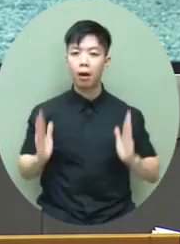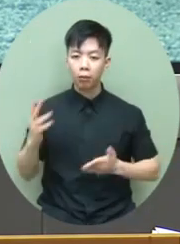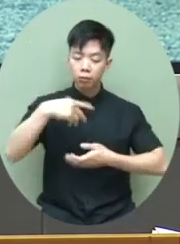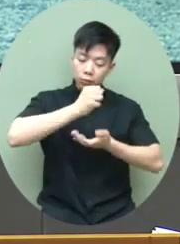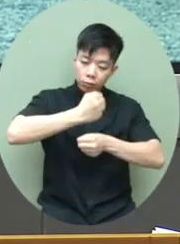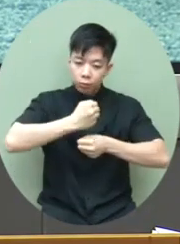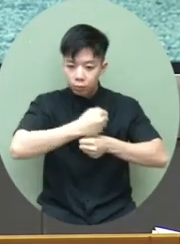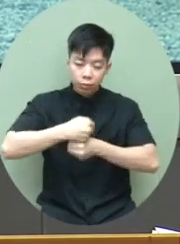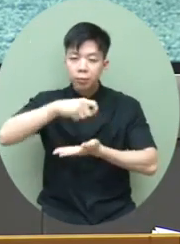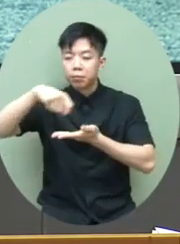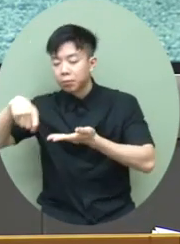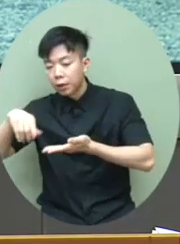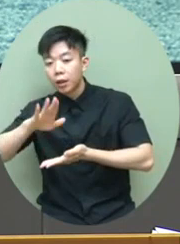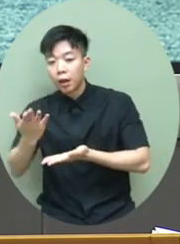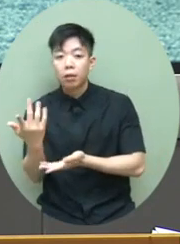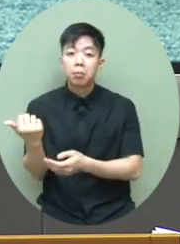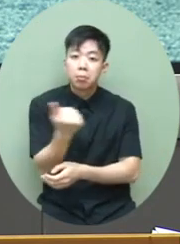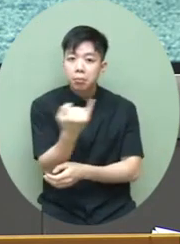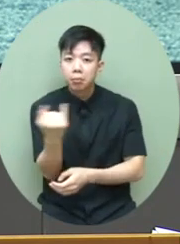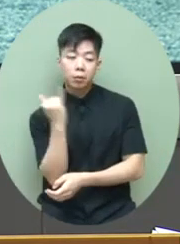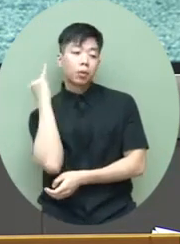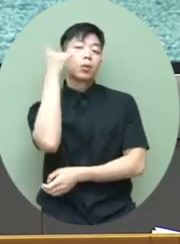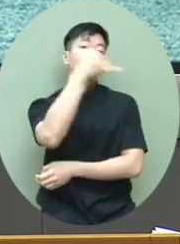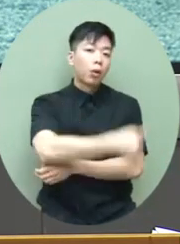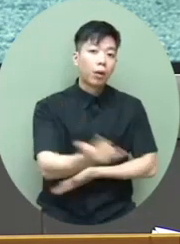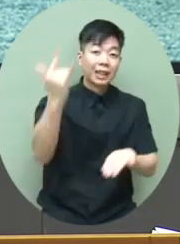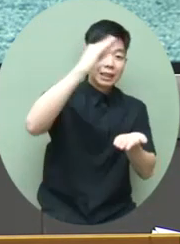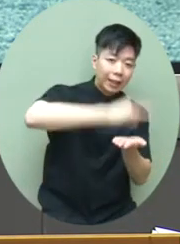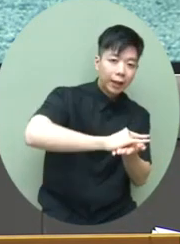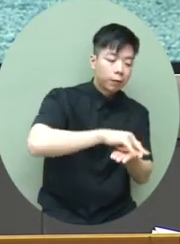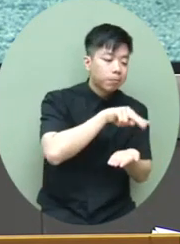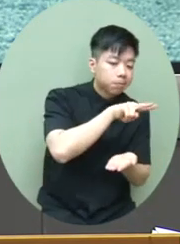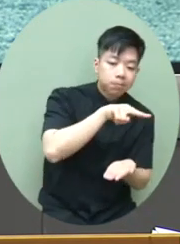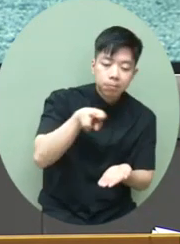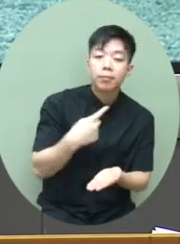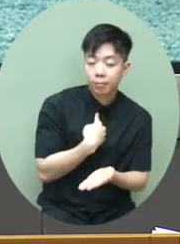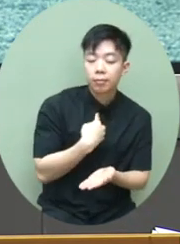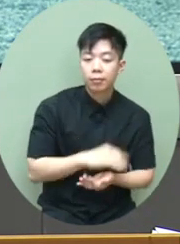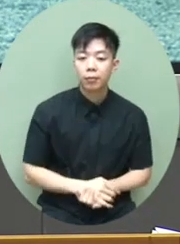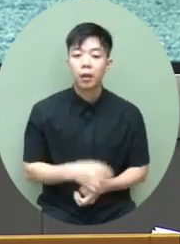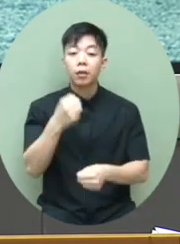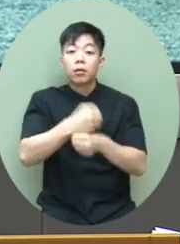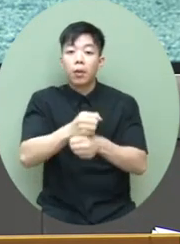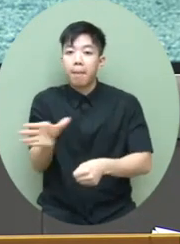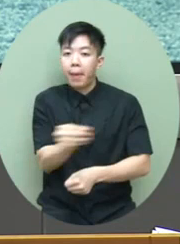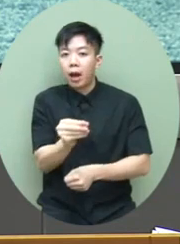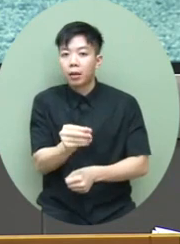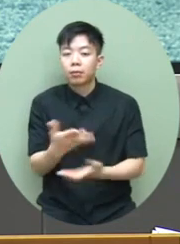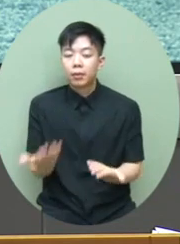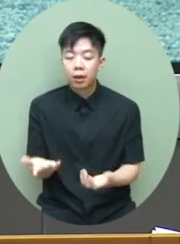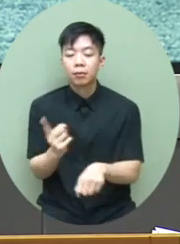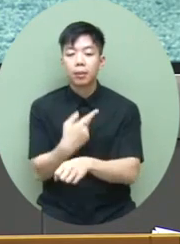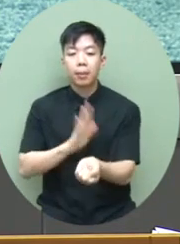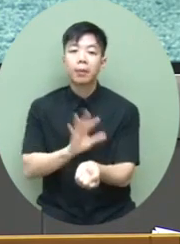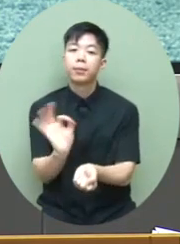機坪嗰度咧做啲巡查個工作嘅。咁其他嘅同事咧，暫時都係陰性嘅。咁我